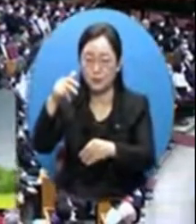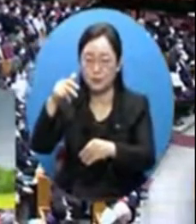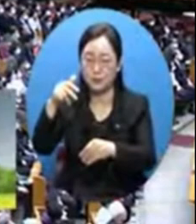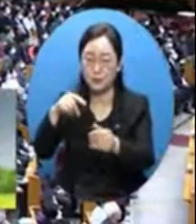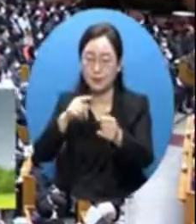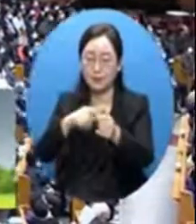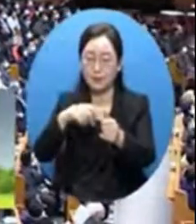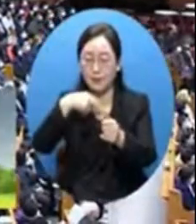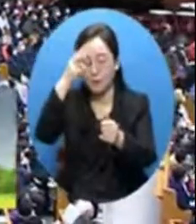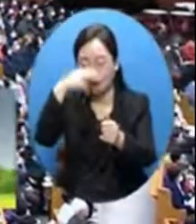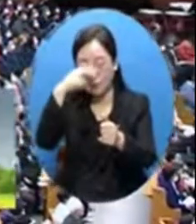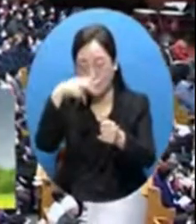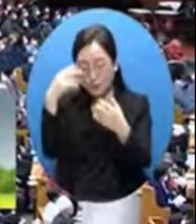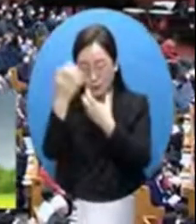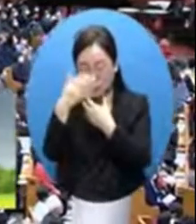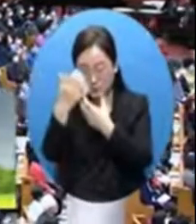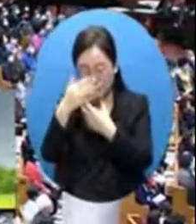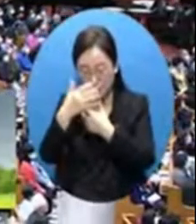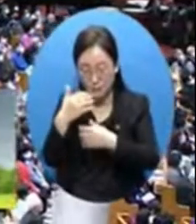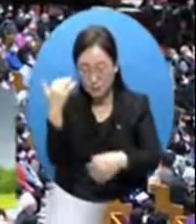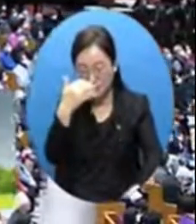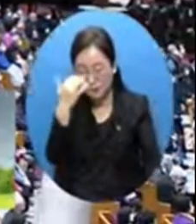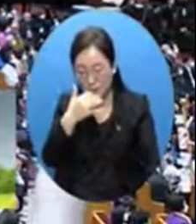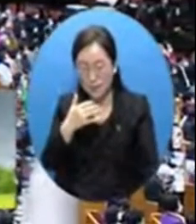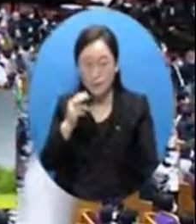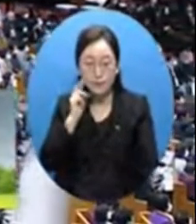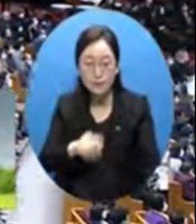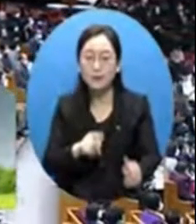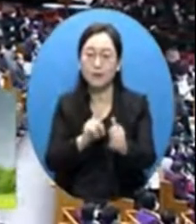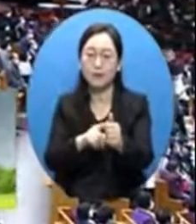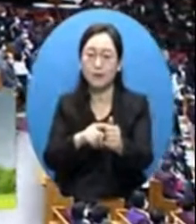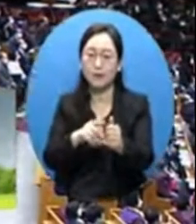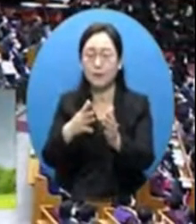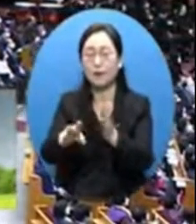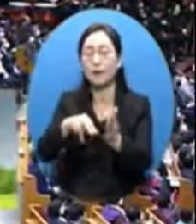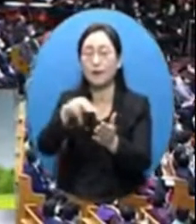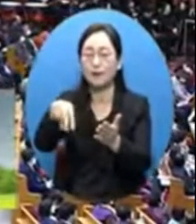술에 빠져 지냈습니다. 술과 기적에 빠져서 방탕한 삶을 살았습니다.